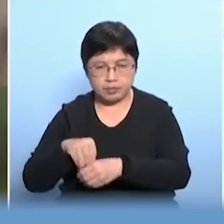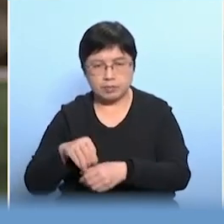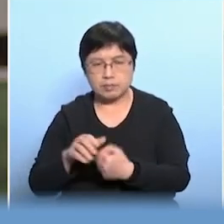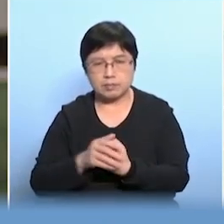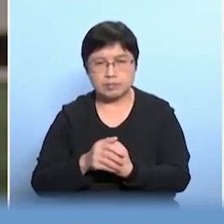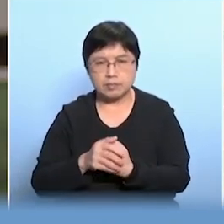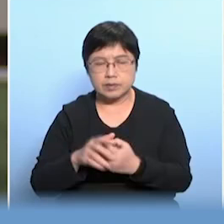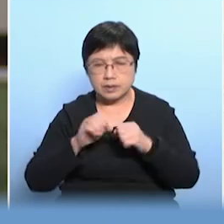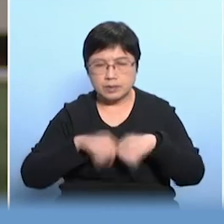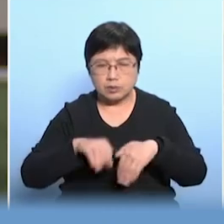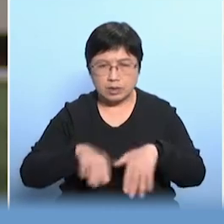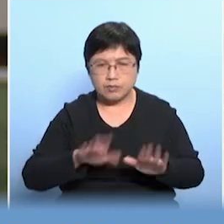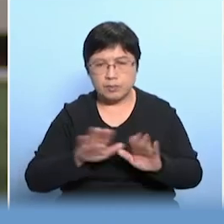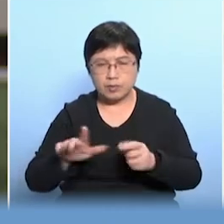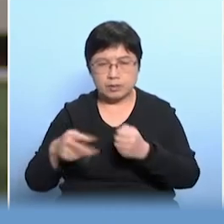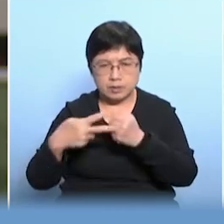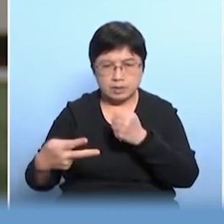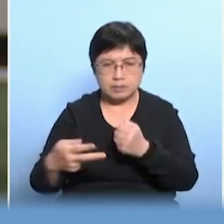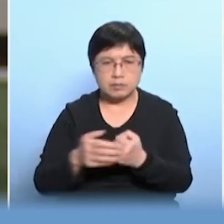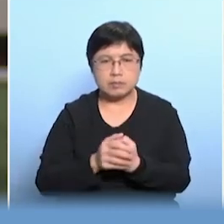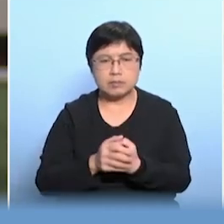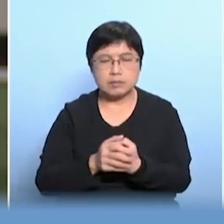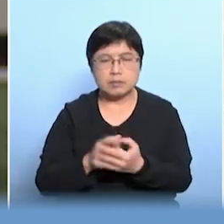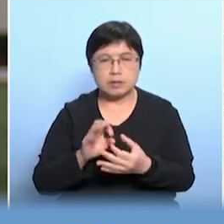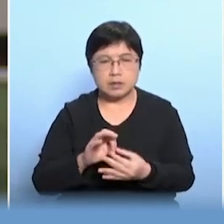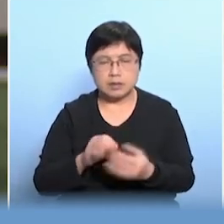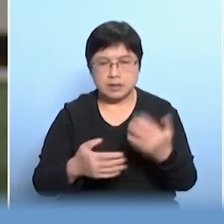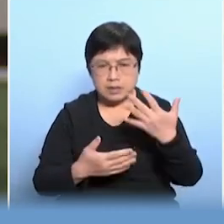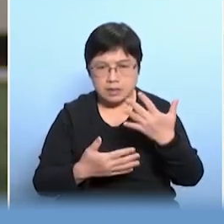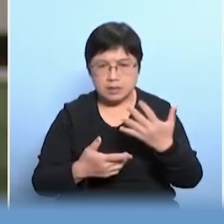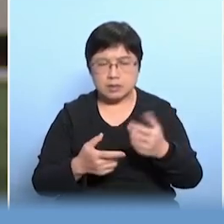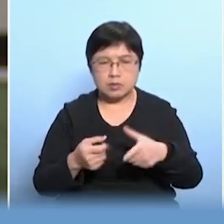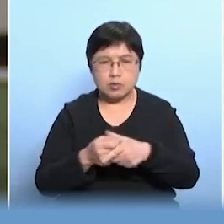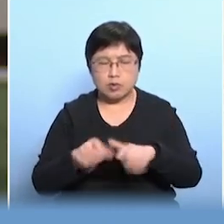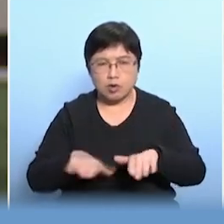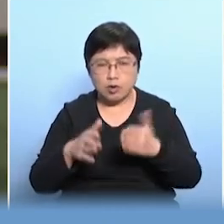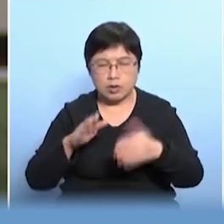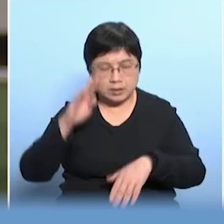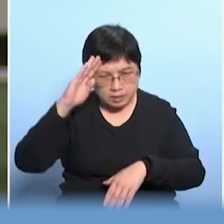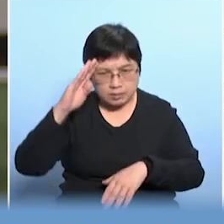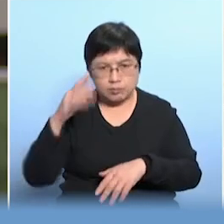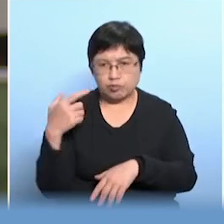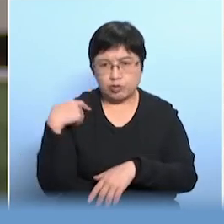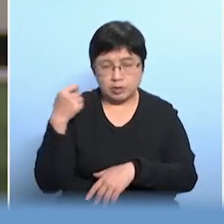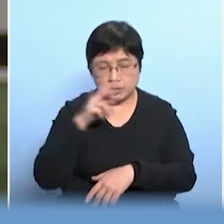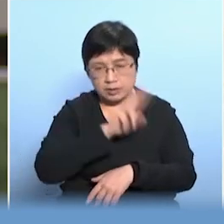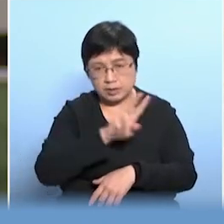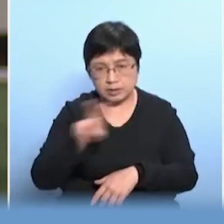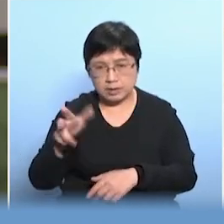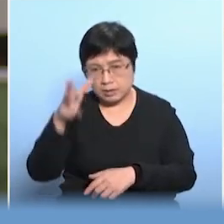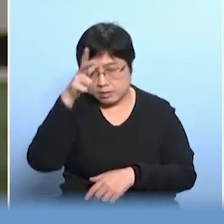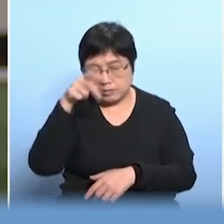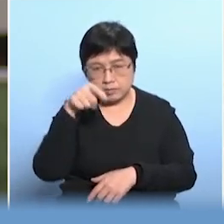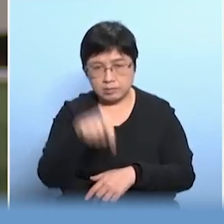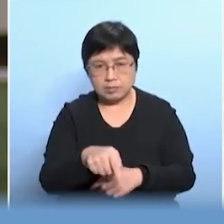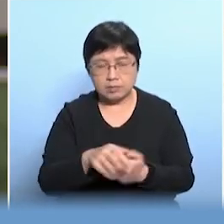的調解的服務，第二是有關於何時是公開致歉，因為我們近年也都見到政府